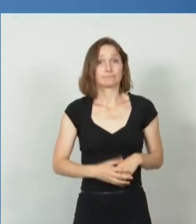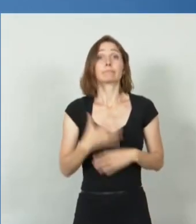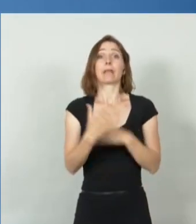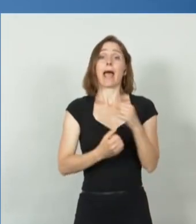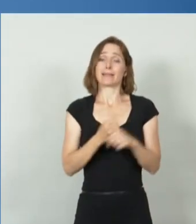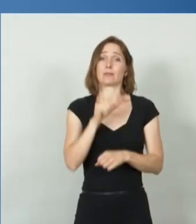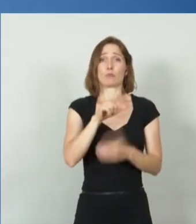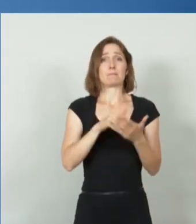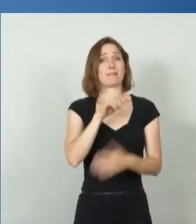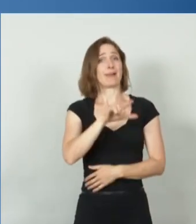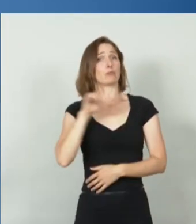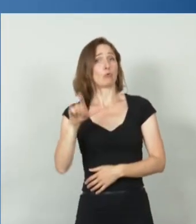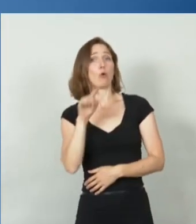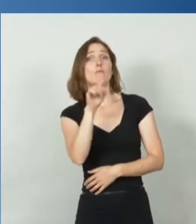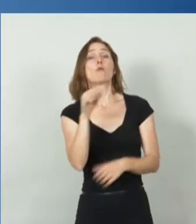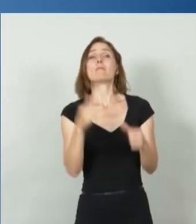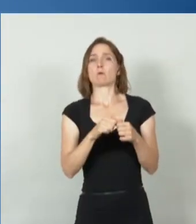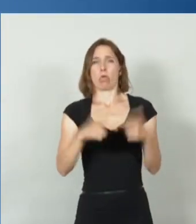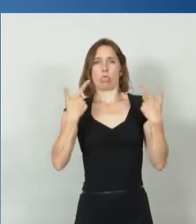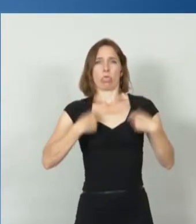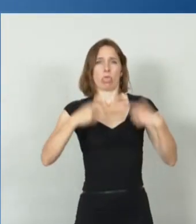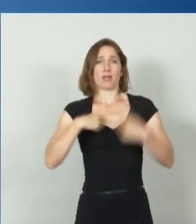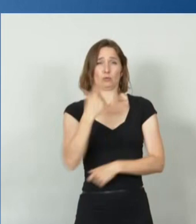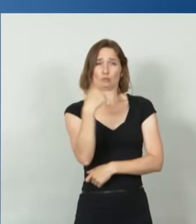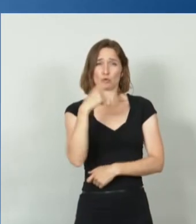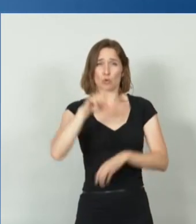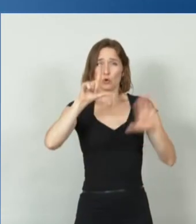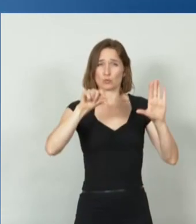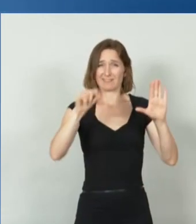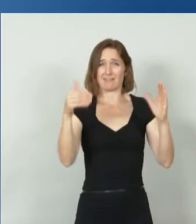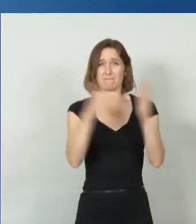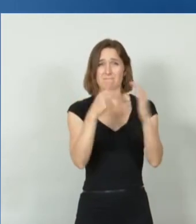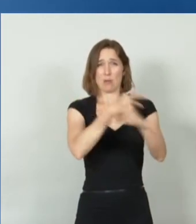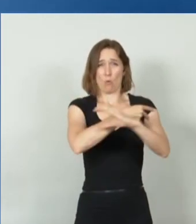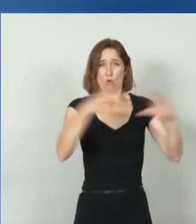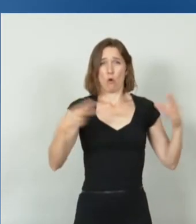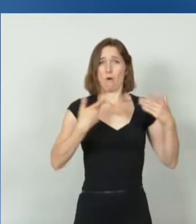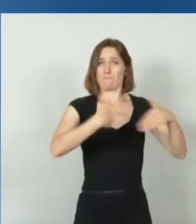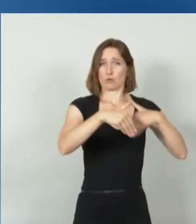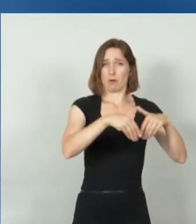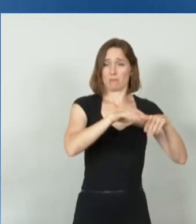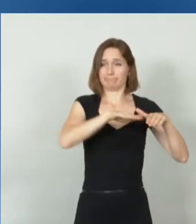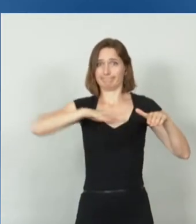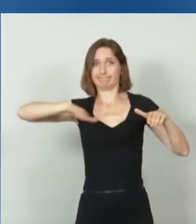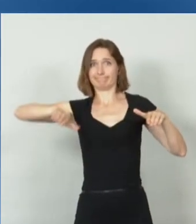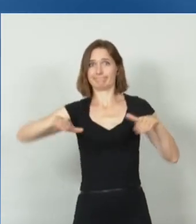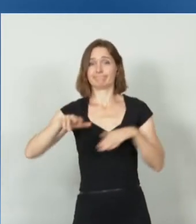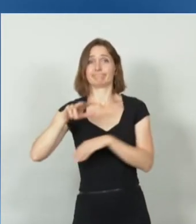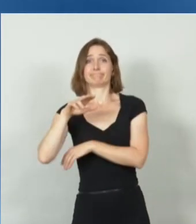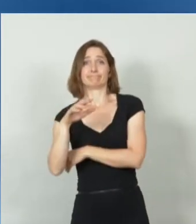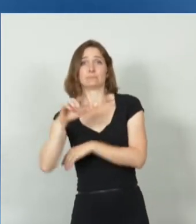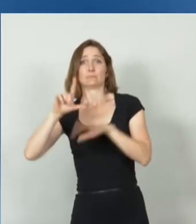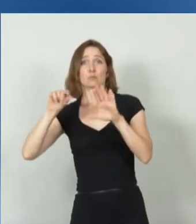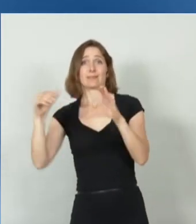donc dépensé 270 millions de fonctionnement et seulement 38 millions en investissement si l'on soustrait évidemment